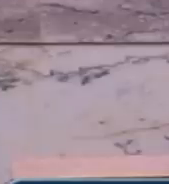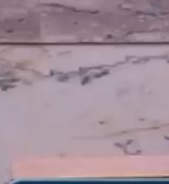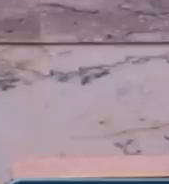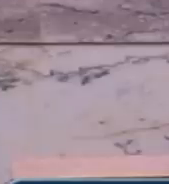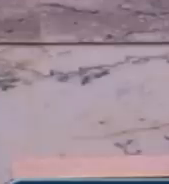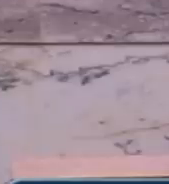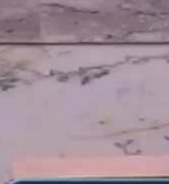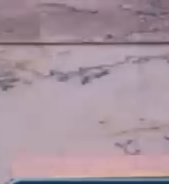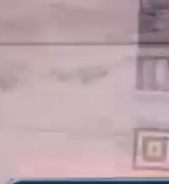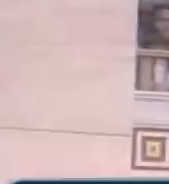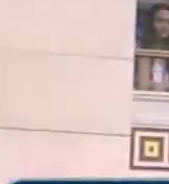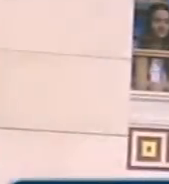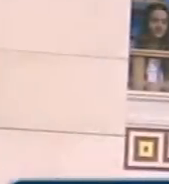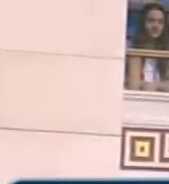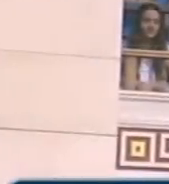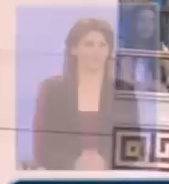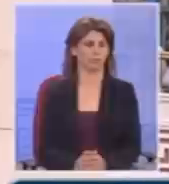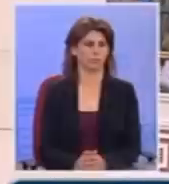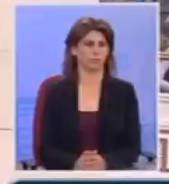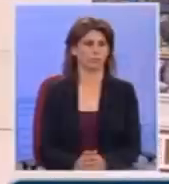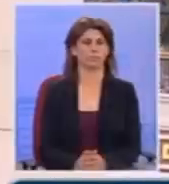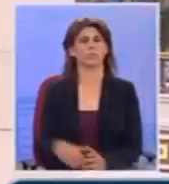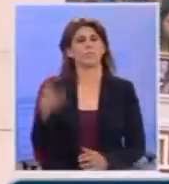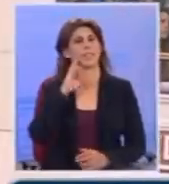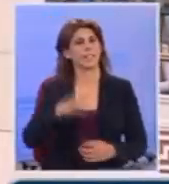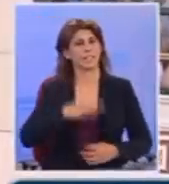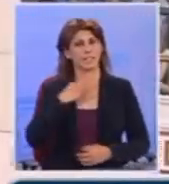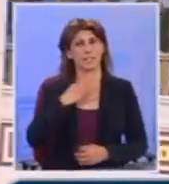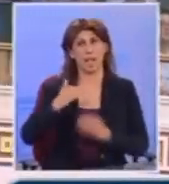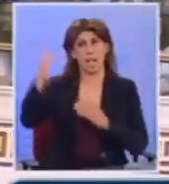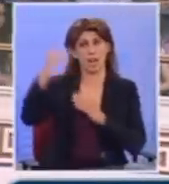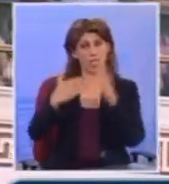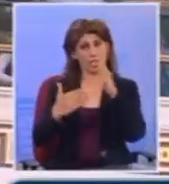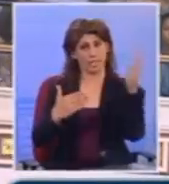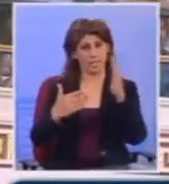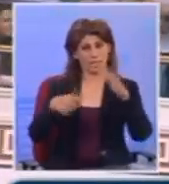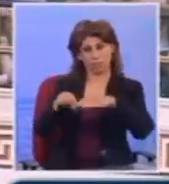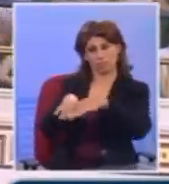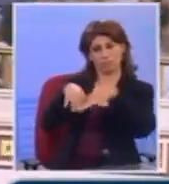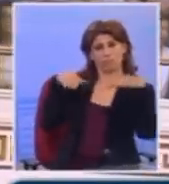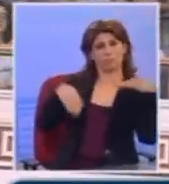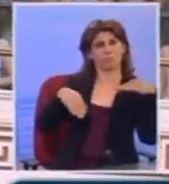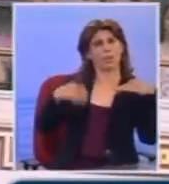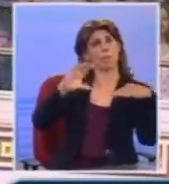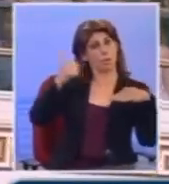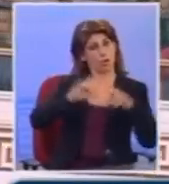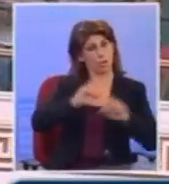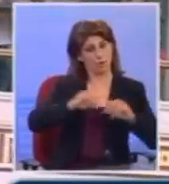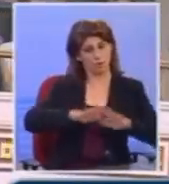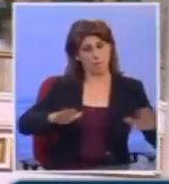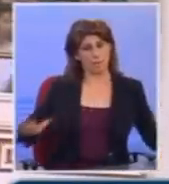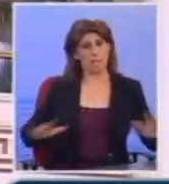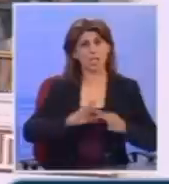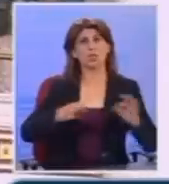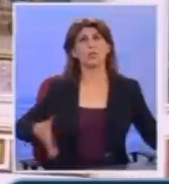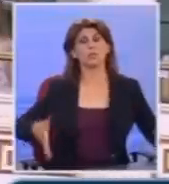συνάδελφοι, γίνεται γνωστό στο σώμα ότι από τα άνω δυτικά θεωρία παρακολουθούν τη συνεδρίαση, αφού ενημερώθηκαν για την ιστορία του κτηρίου και